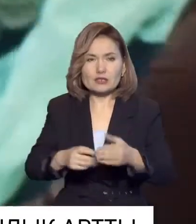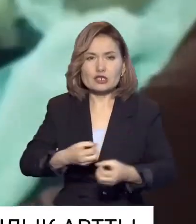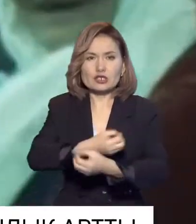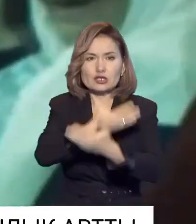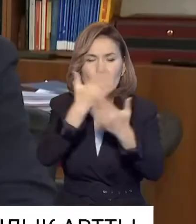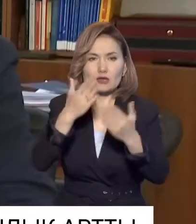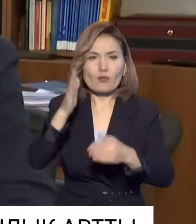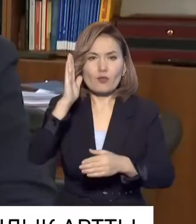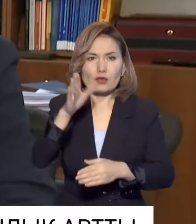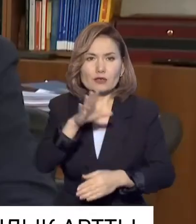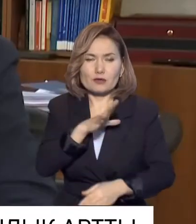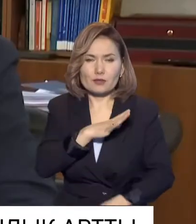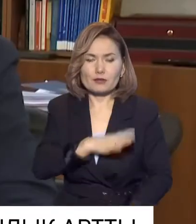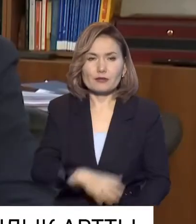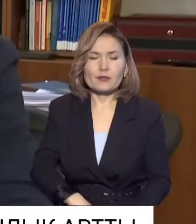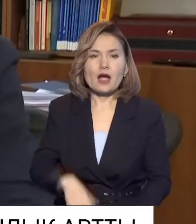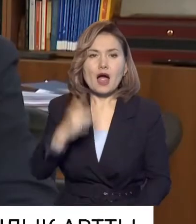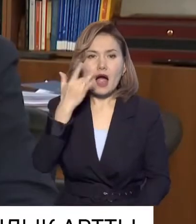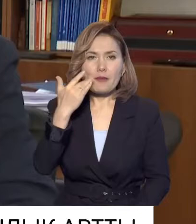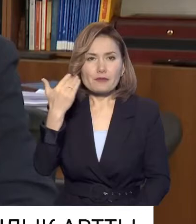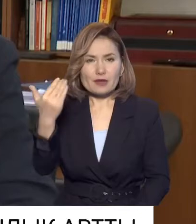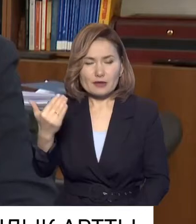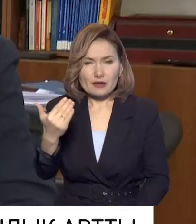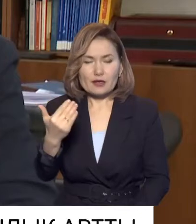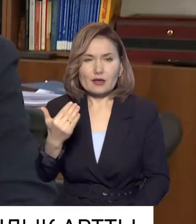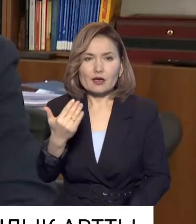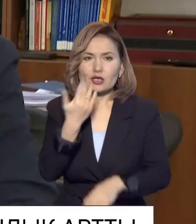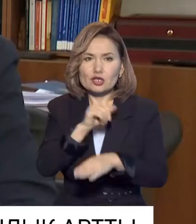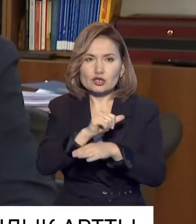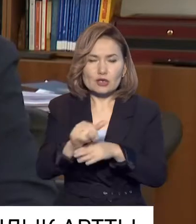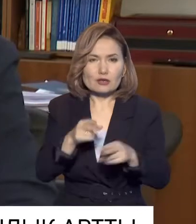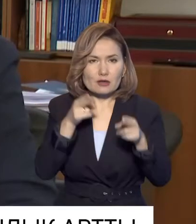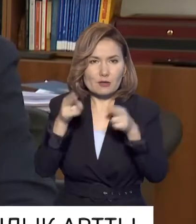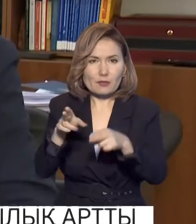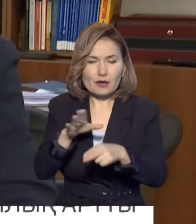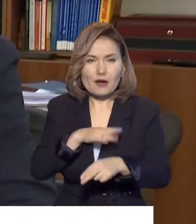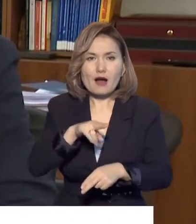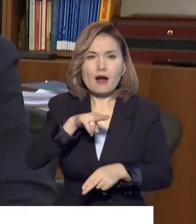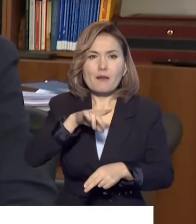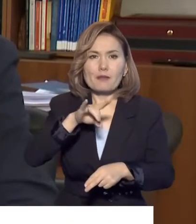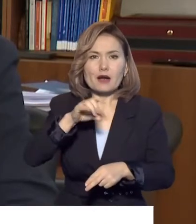болашаққа жетеледі. Нью-Йоркта болдым, Берлинде, Прага,